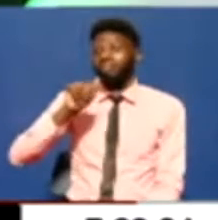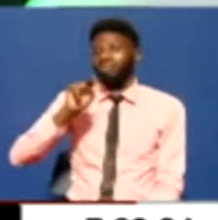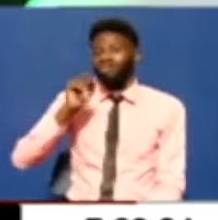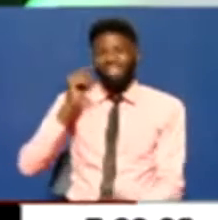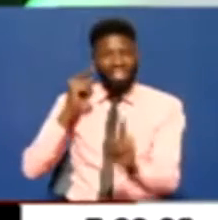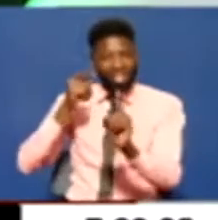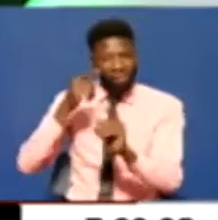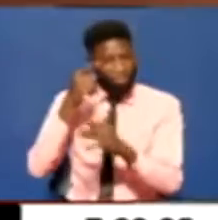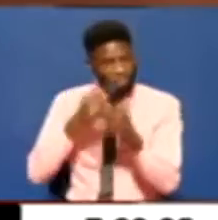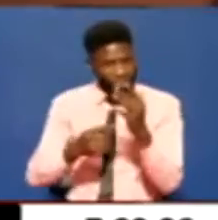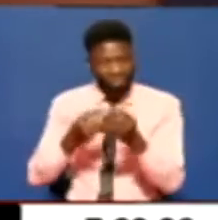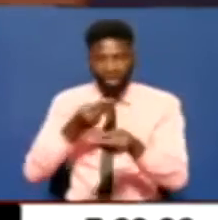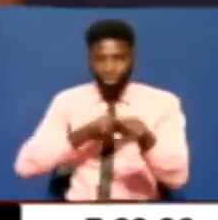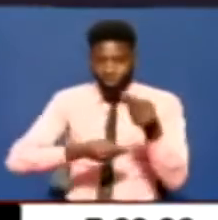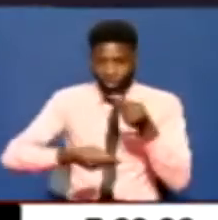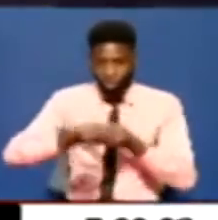kaunti hiyo.